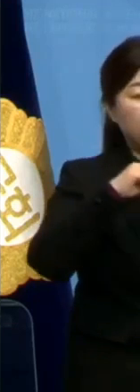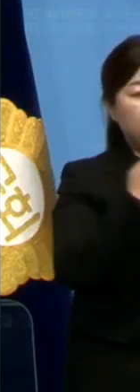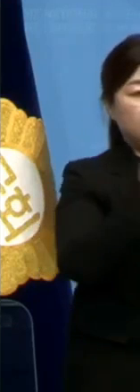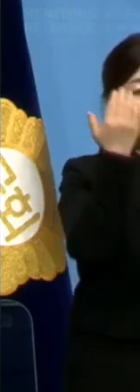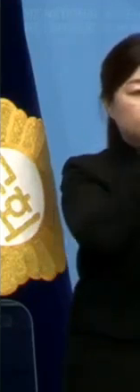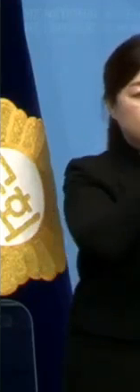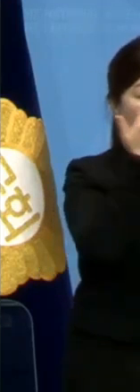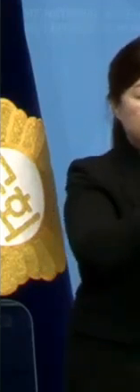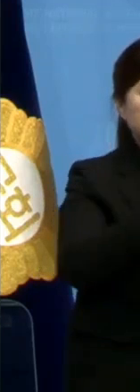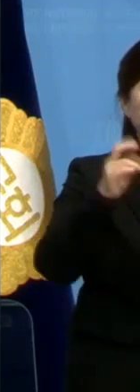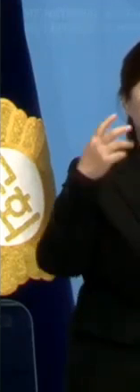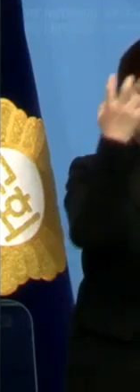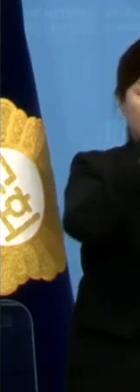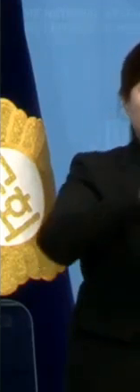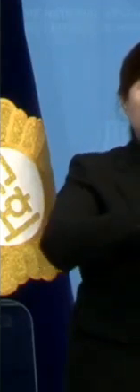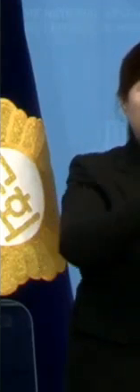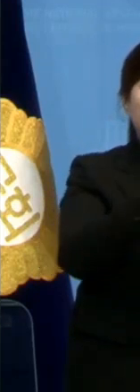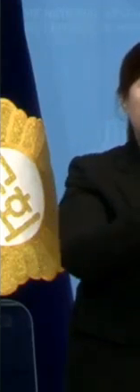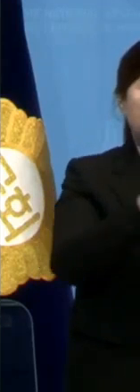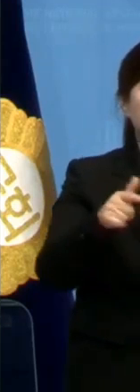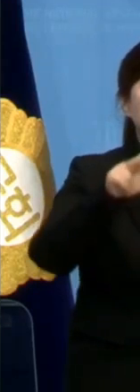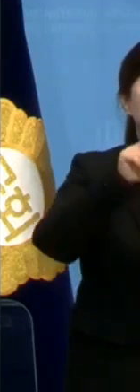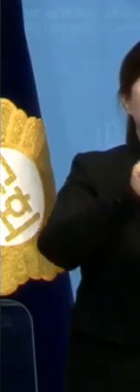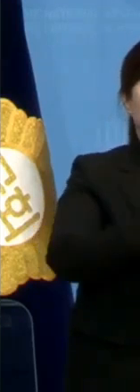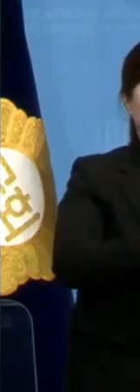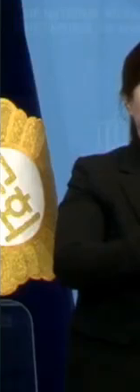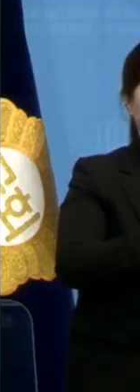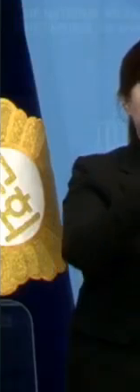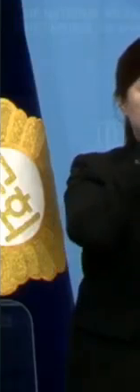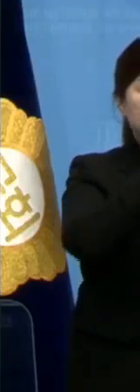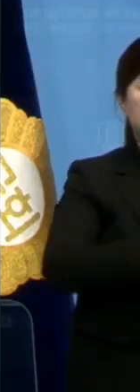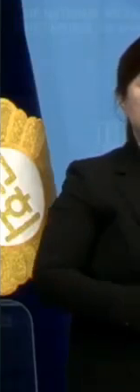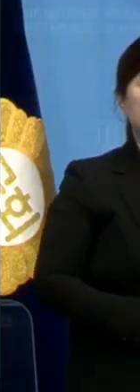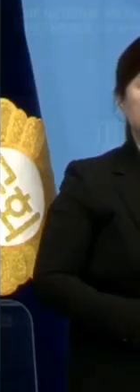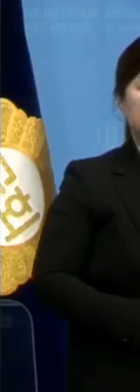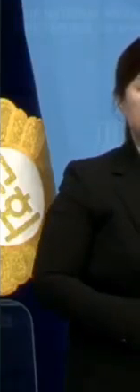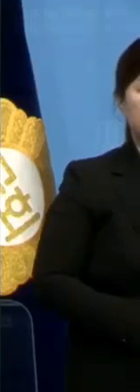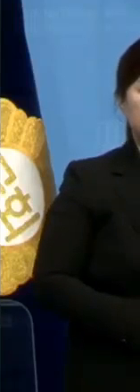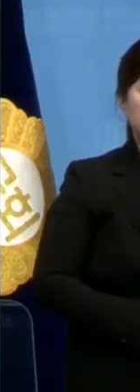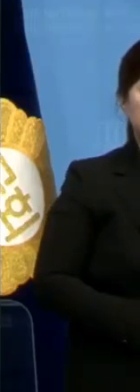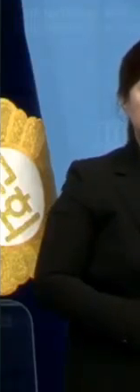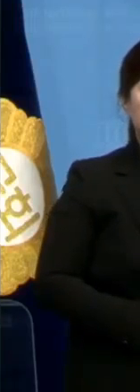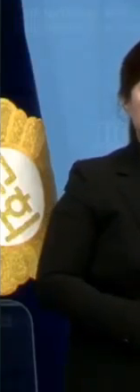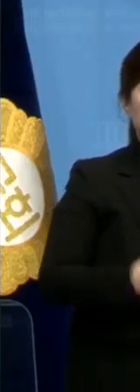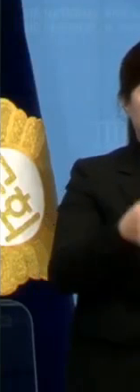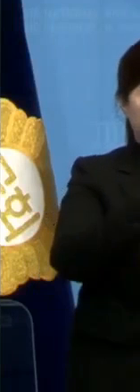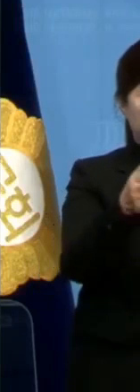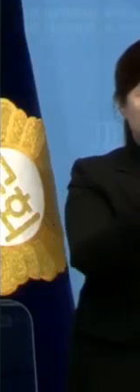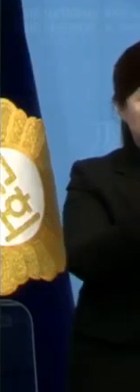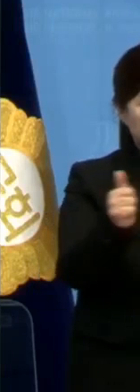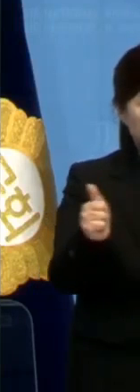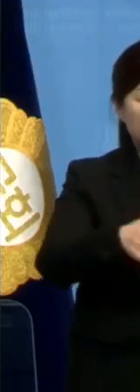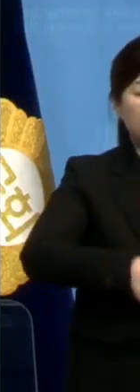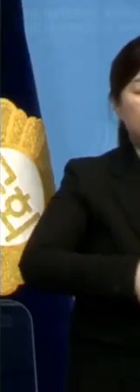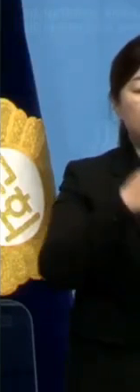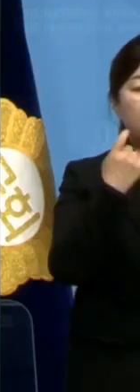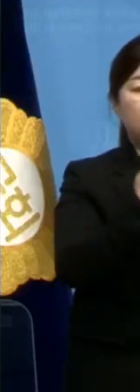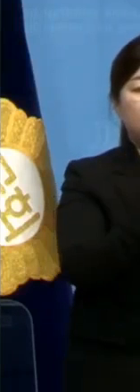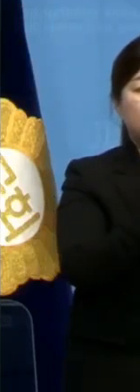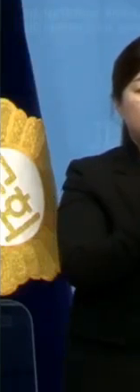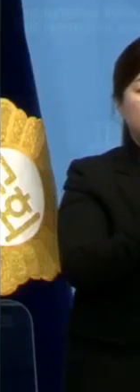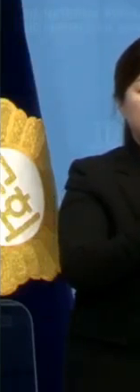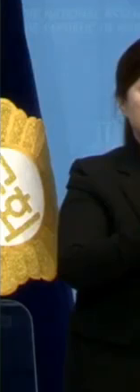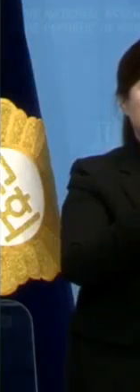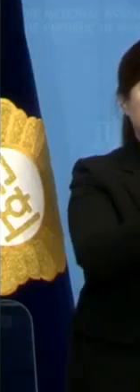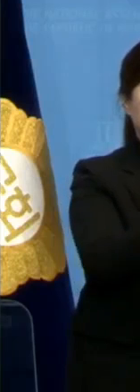개인위생, 아이 돌봄 등 다양한 문제에도 직면해 있습니다. 저는 의료진들에게 필요한 개인 보호구의 충분한